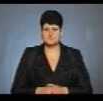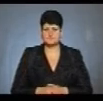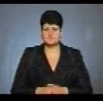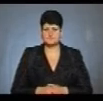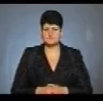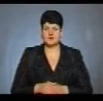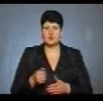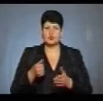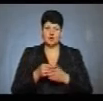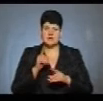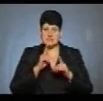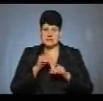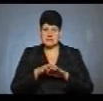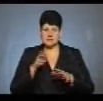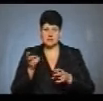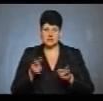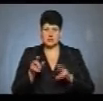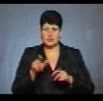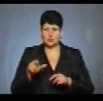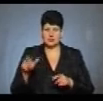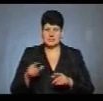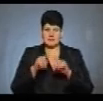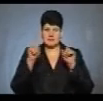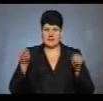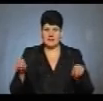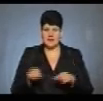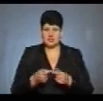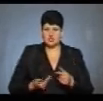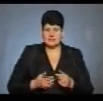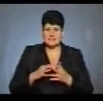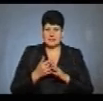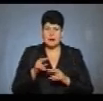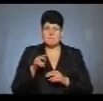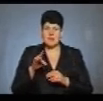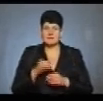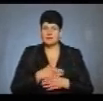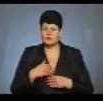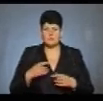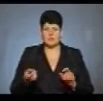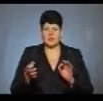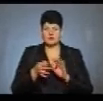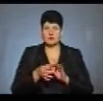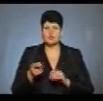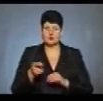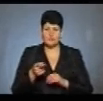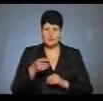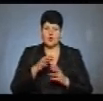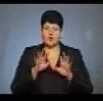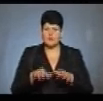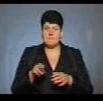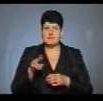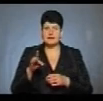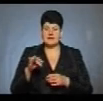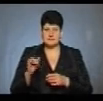До сесійного залу прийшли люди з плакатами. Жителі села Петриків не хочуть приєднуватися до Тернополя. Голова Петриківської сільради